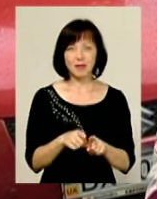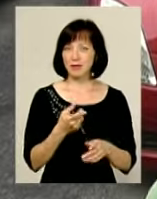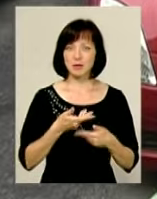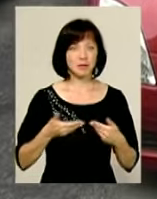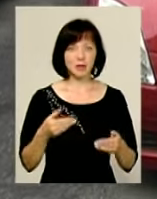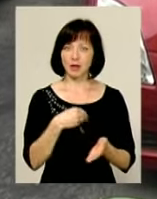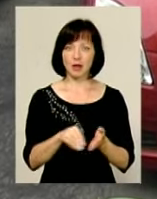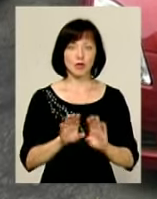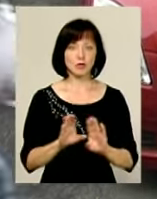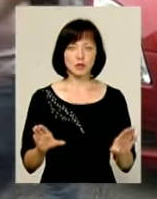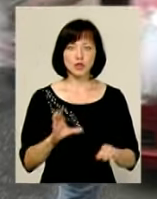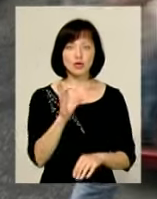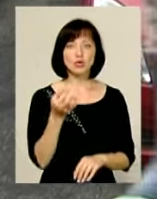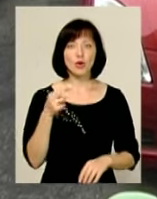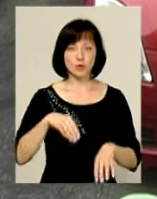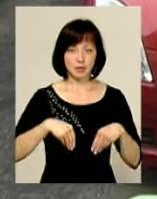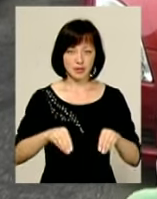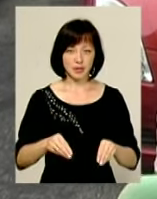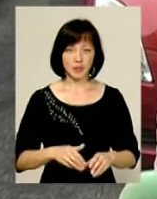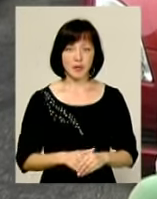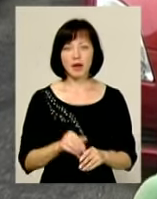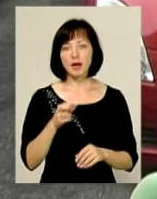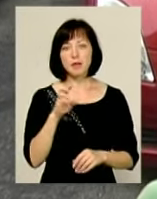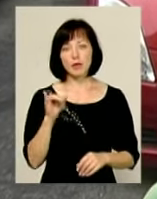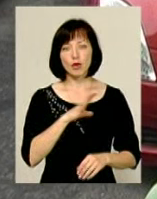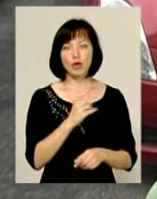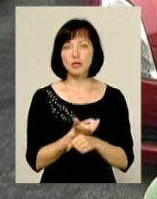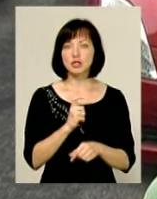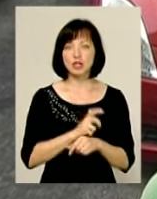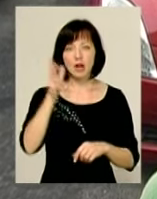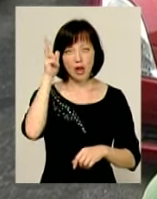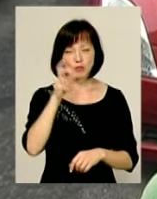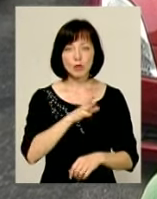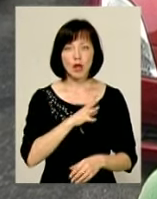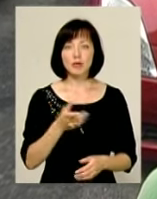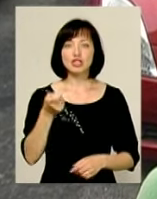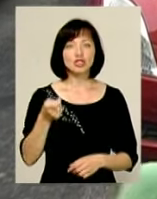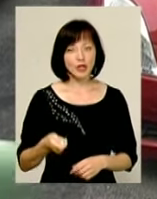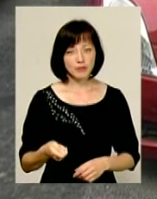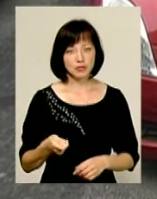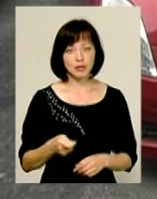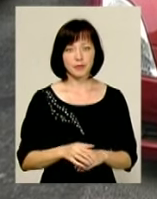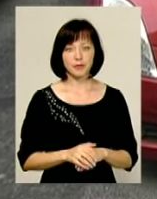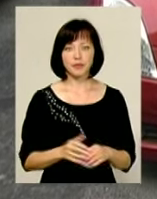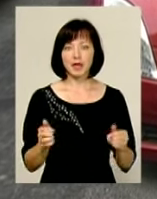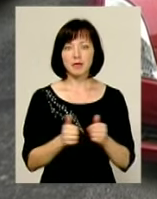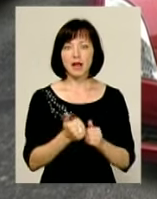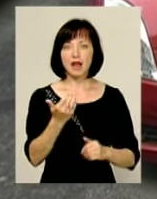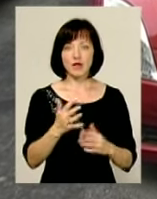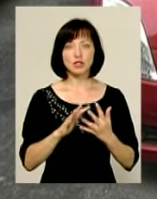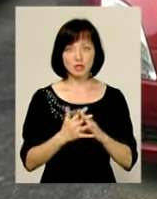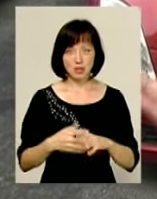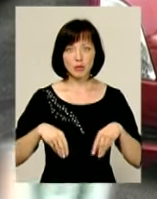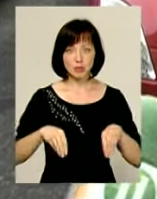купляємо. Сою сіють. Якби було більше гречки, то би була дорожча, дешевша. Біля вашого села